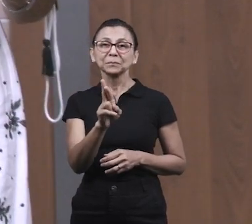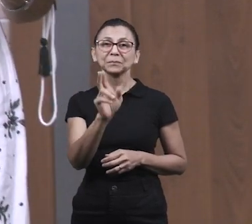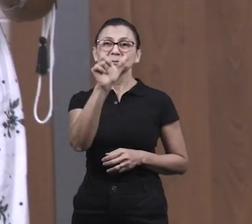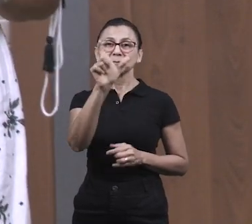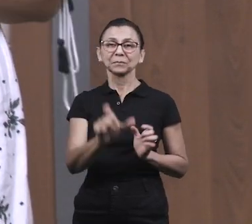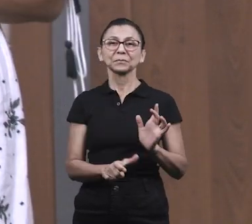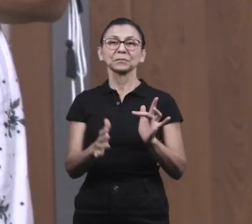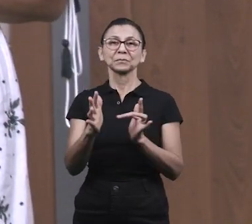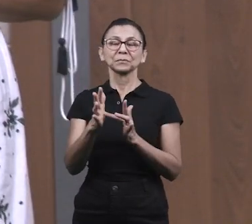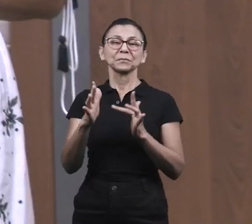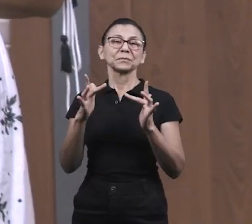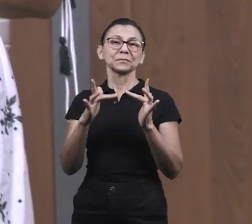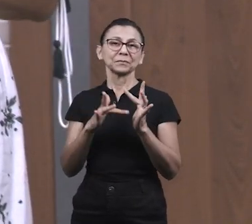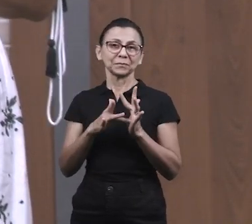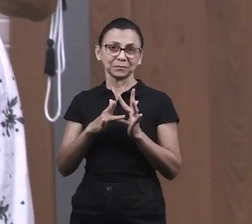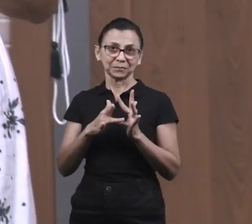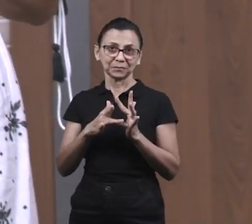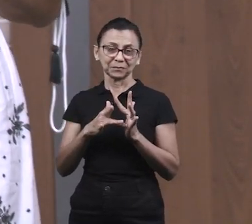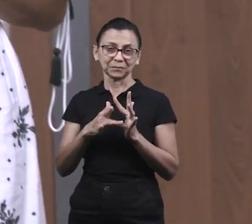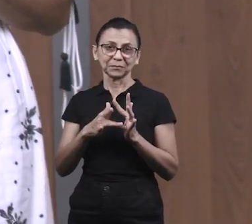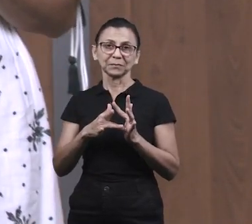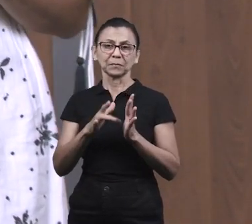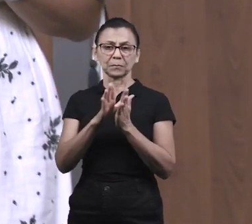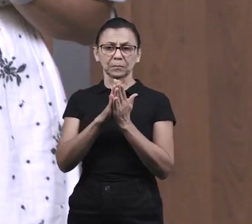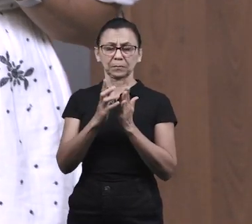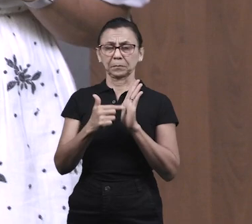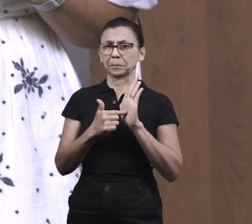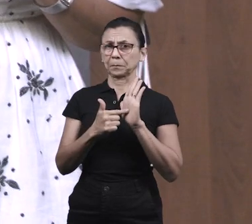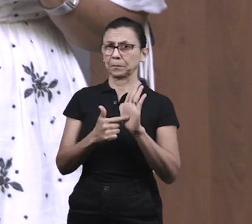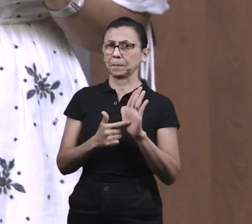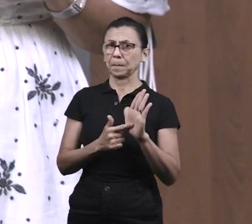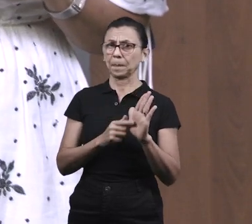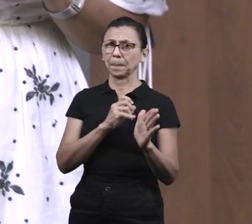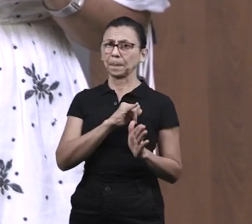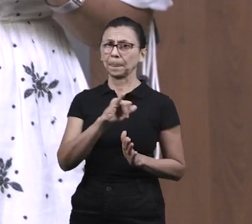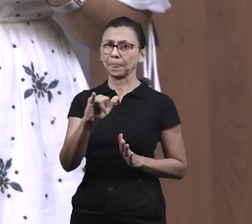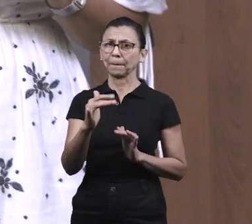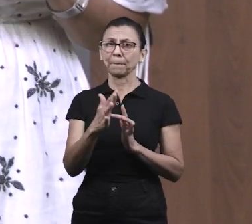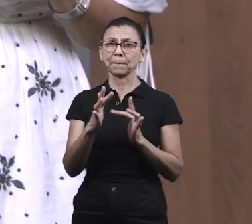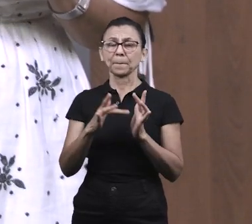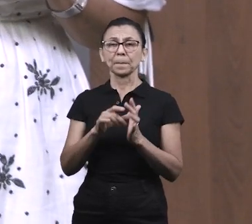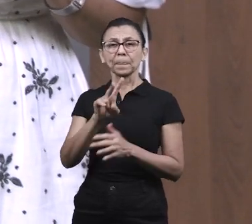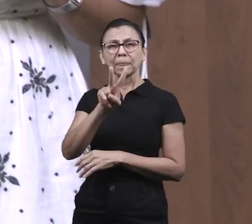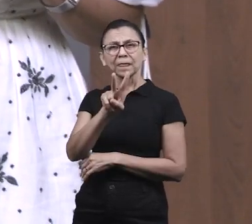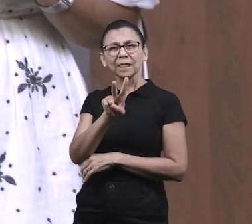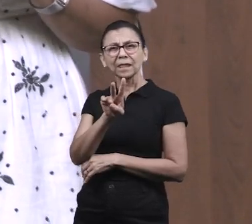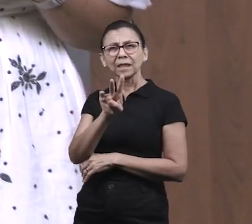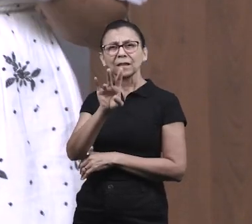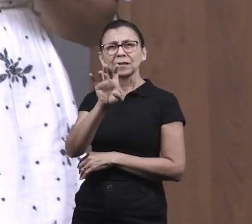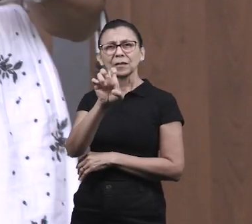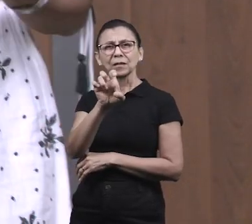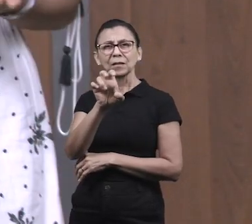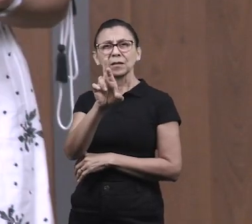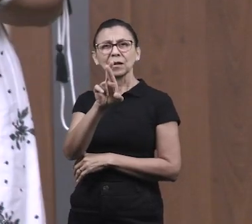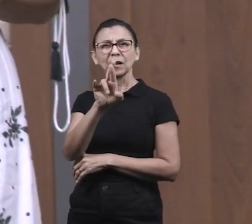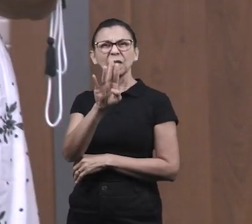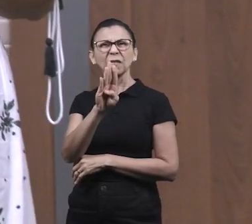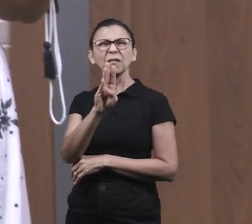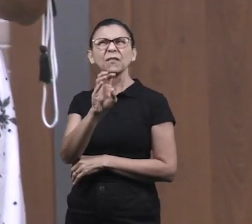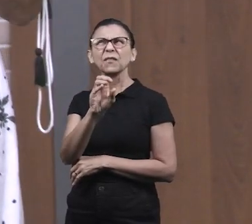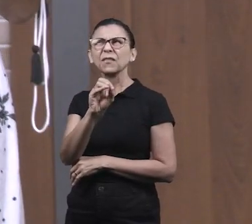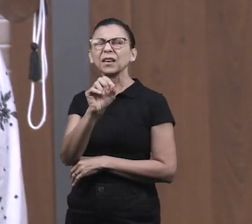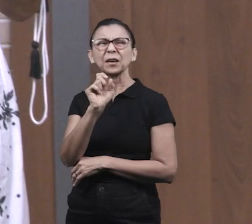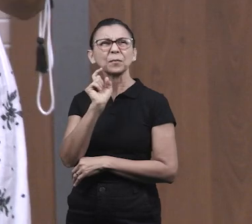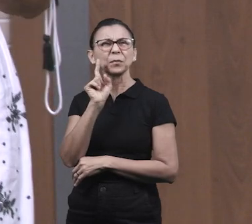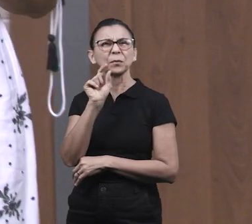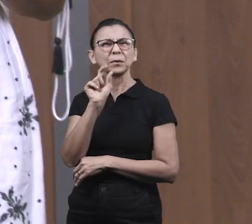révèle Jésus au cœur de l'homme. La parole nous dit que Jésus était le Verbe. Et c'est quoi le